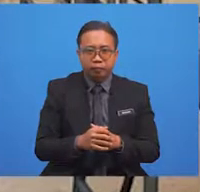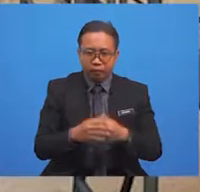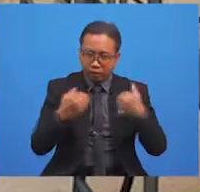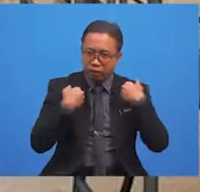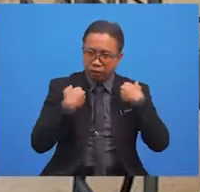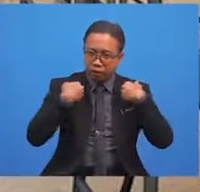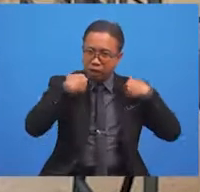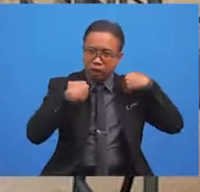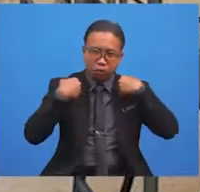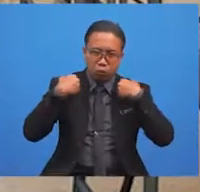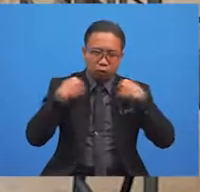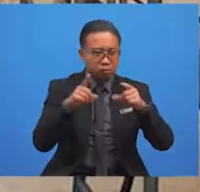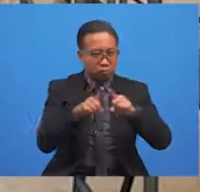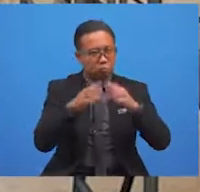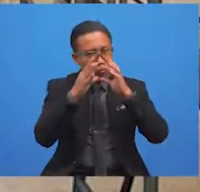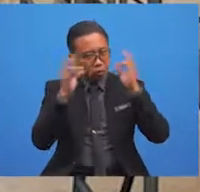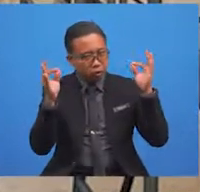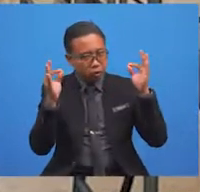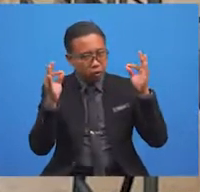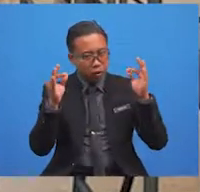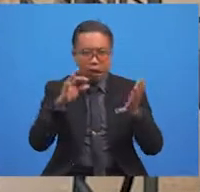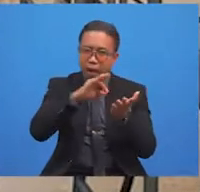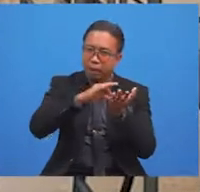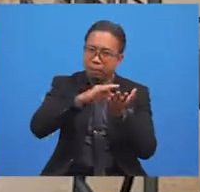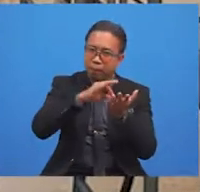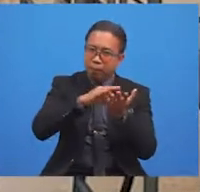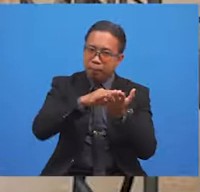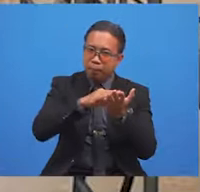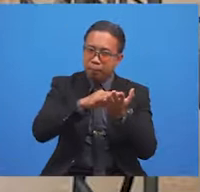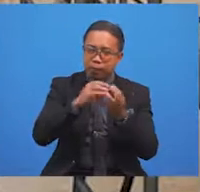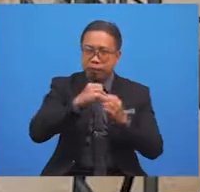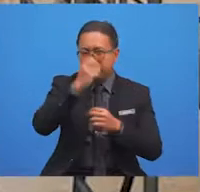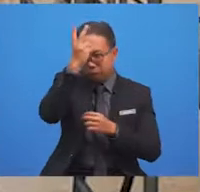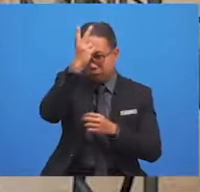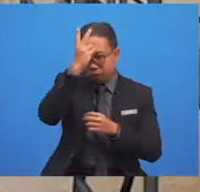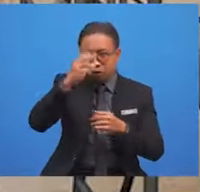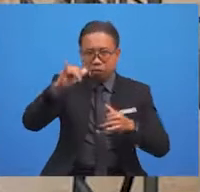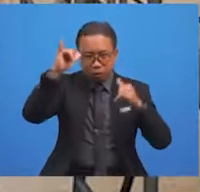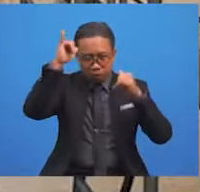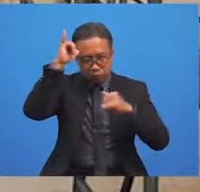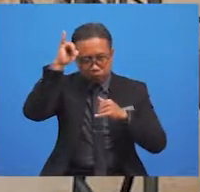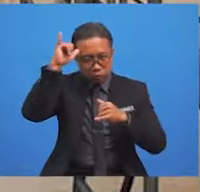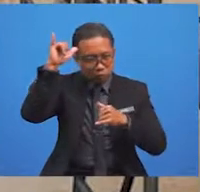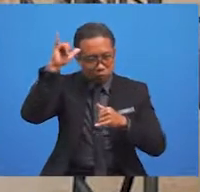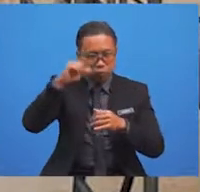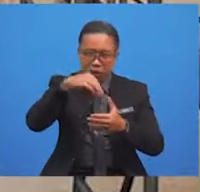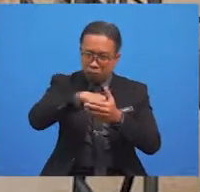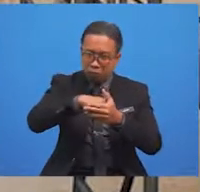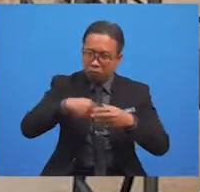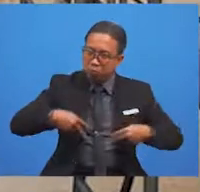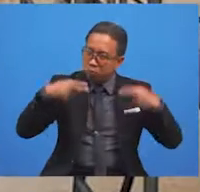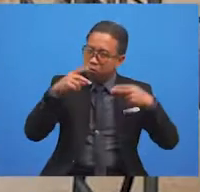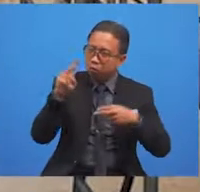Adakah haiwan seperti kucing, ayam, kambing dan lembu termasuk dalam hidupan